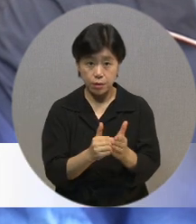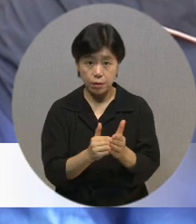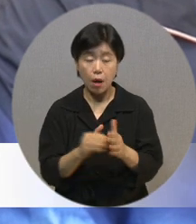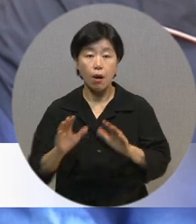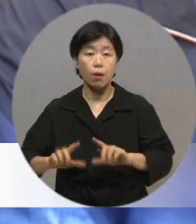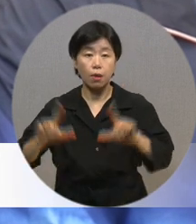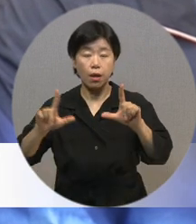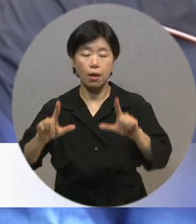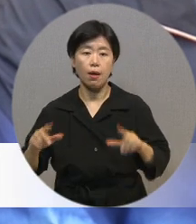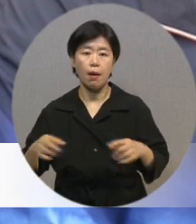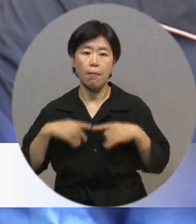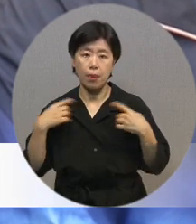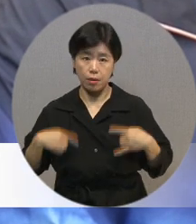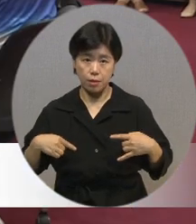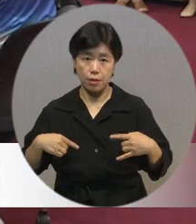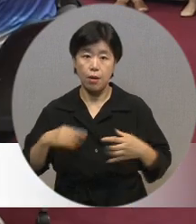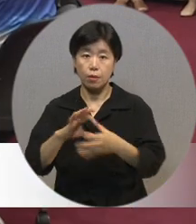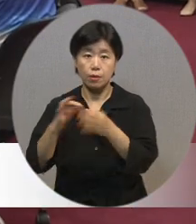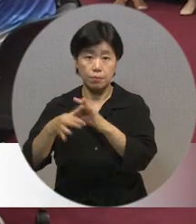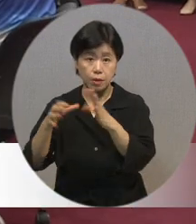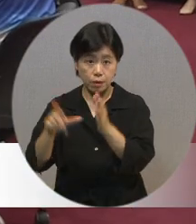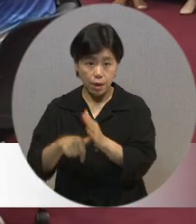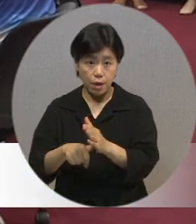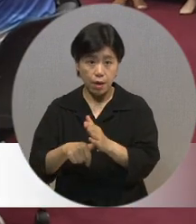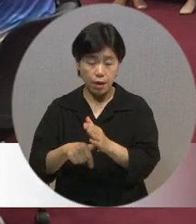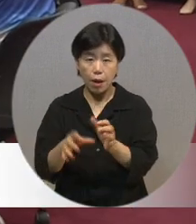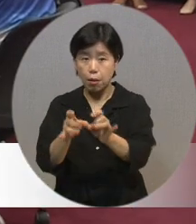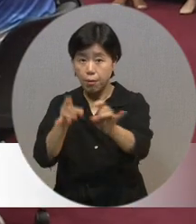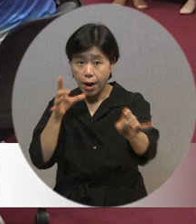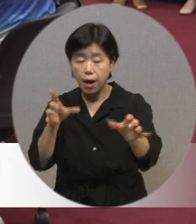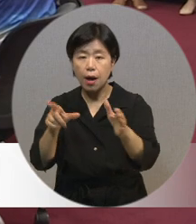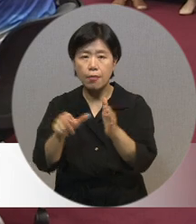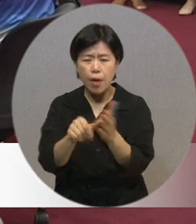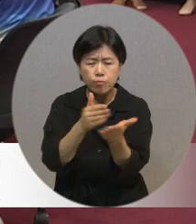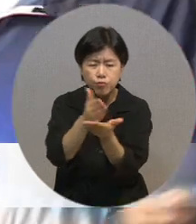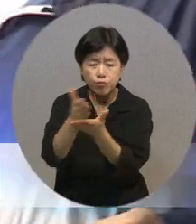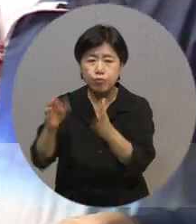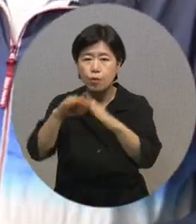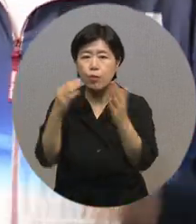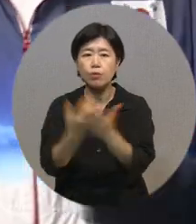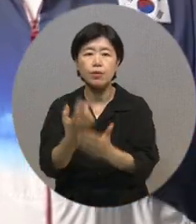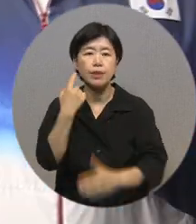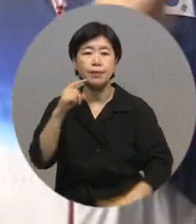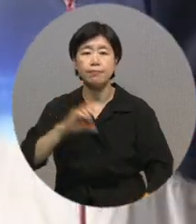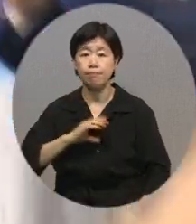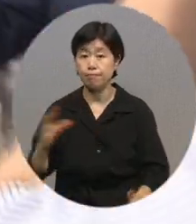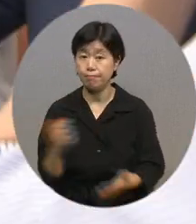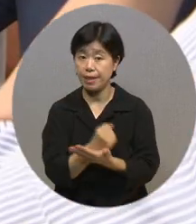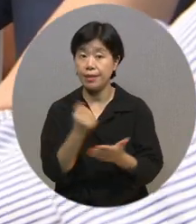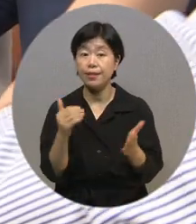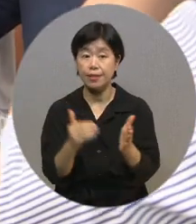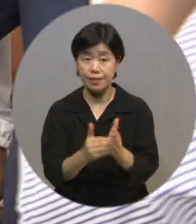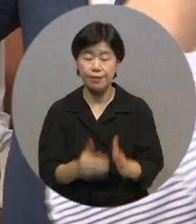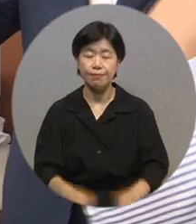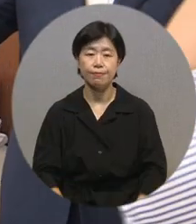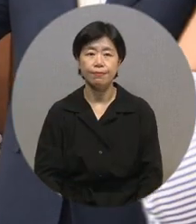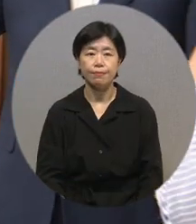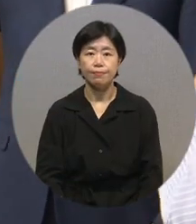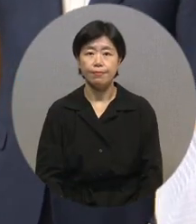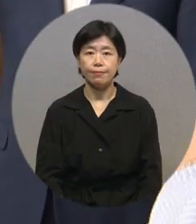2024 파리올림픽에서는 양궁 전 부문에서 금메달을 거머쥐었습니다. 복지TV